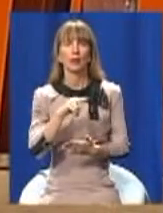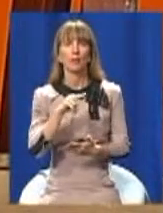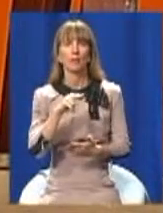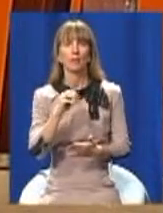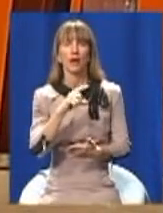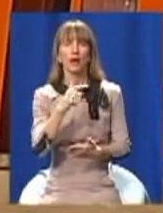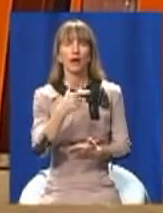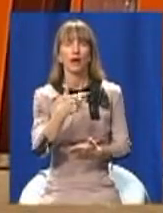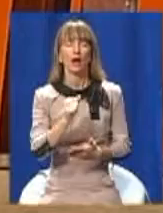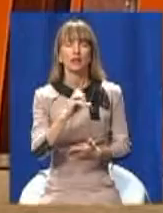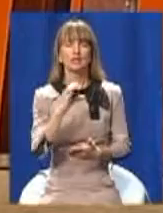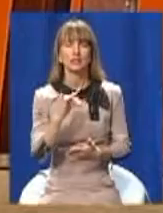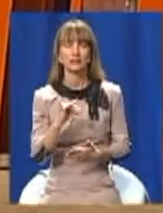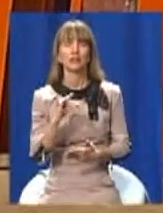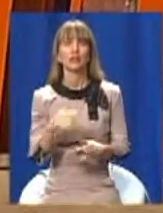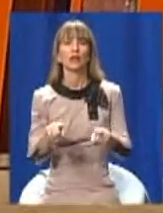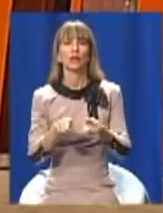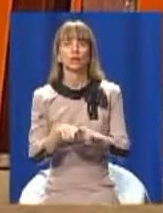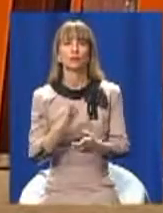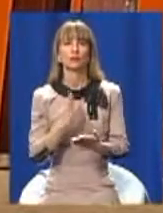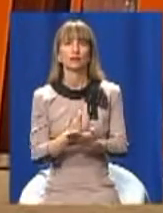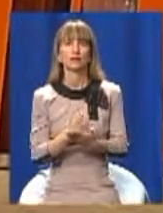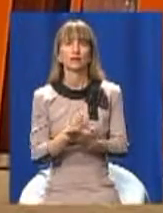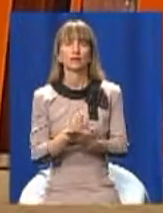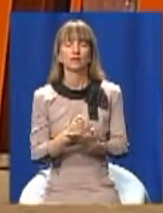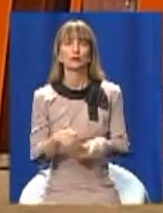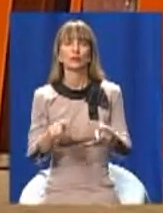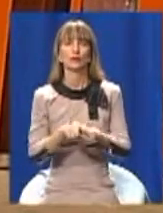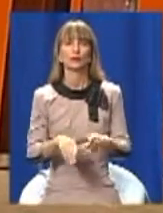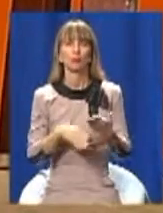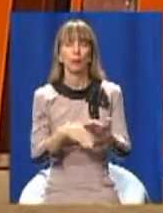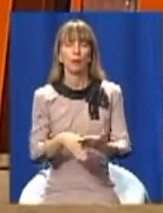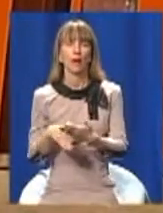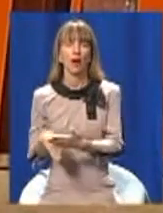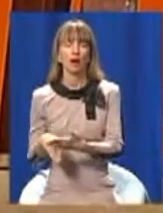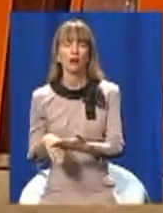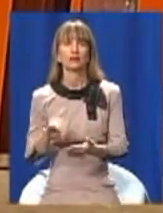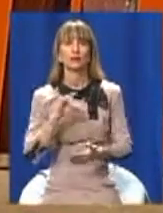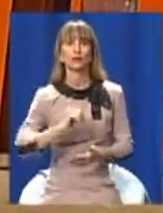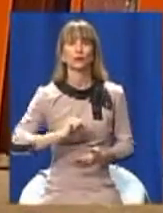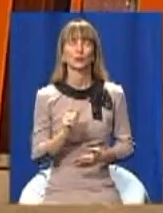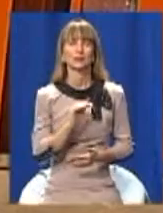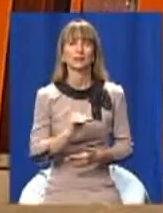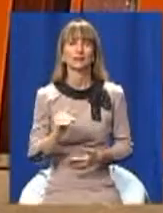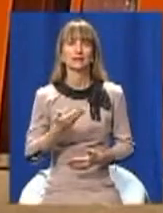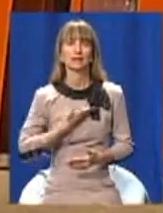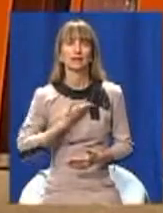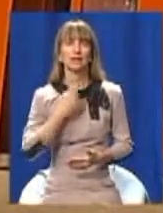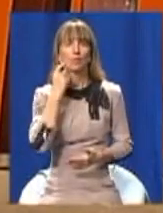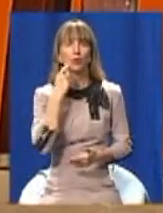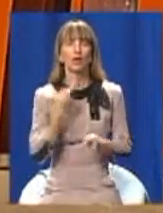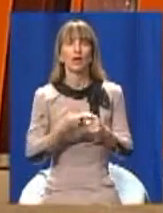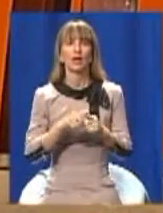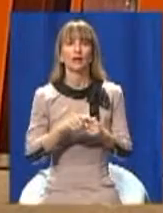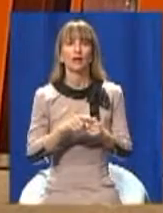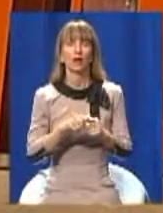і, звичайно, теж ельфи. Які теж допомагають йому. Так, а друзі Діда Мороза – це пасхальний